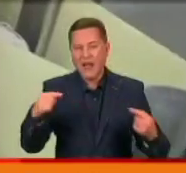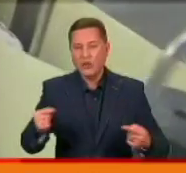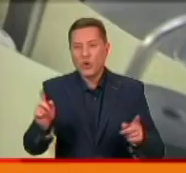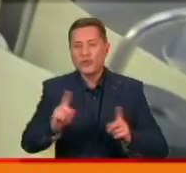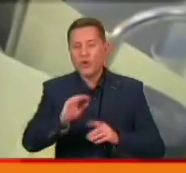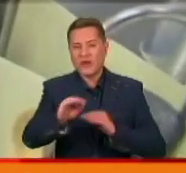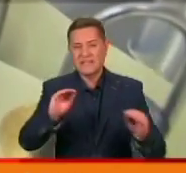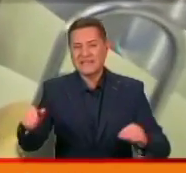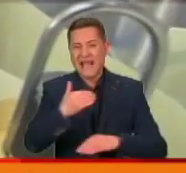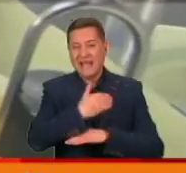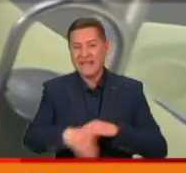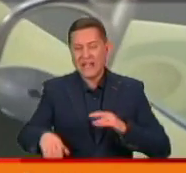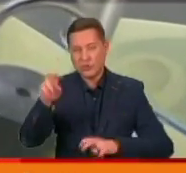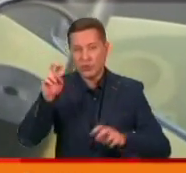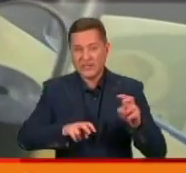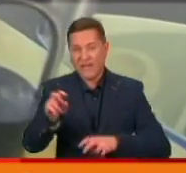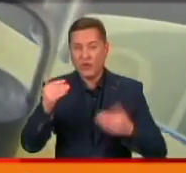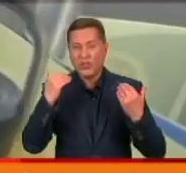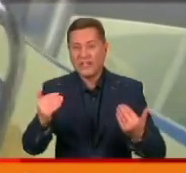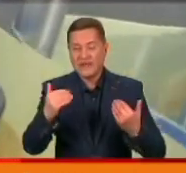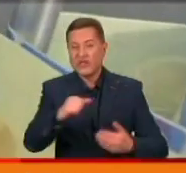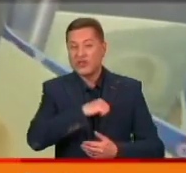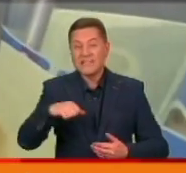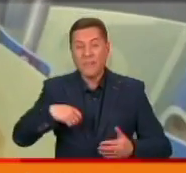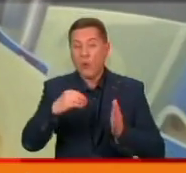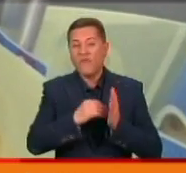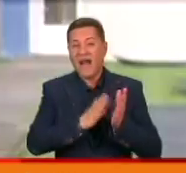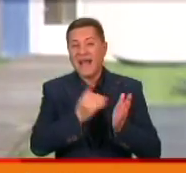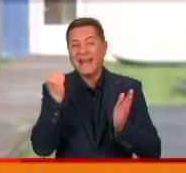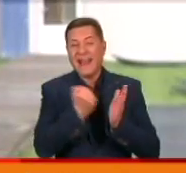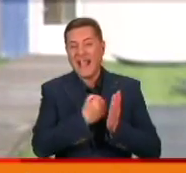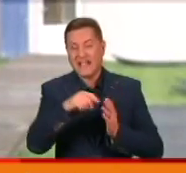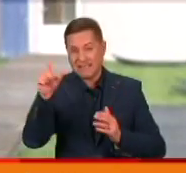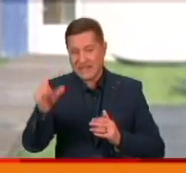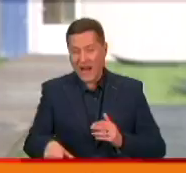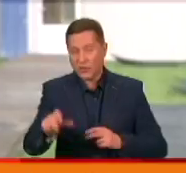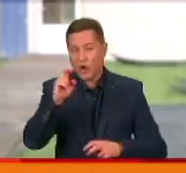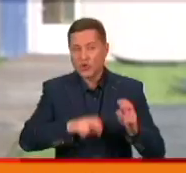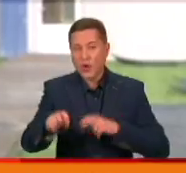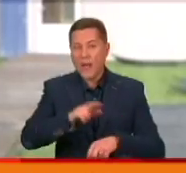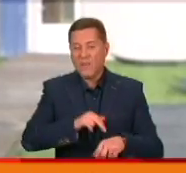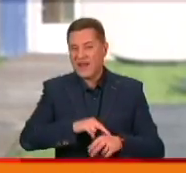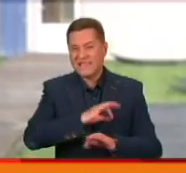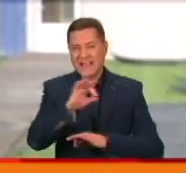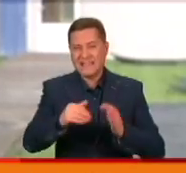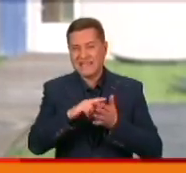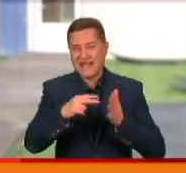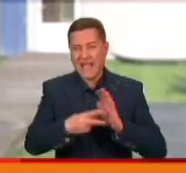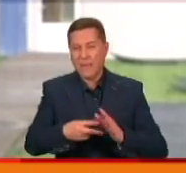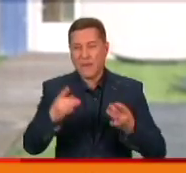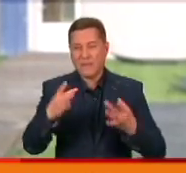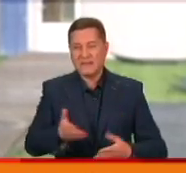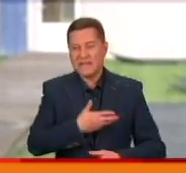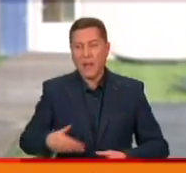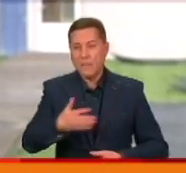розташоване за адресою заводу. Нині ж самого реєстратора шукає поліція. Схема дуже проста. Ми є